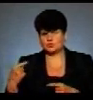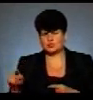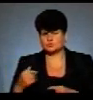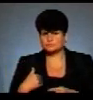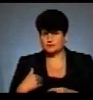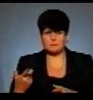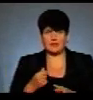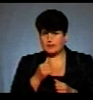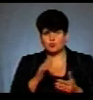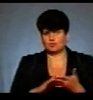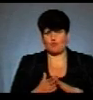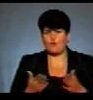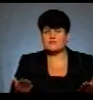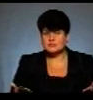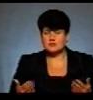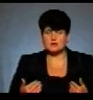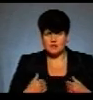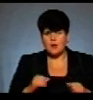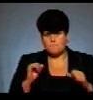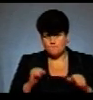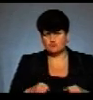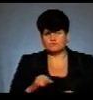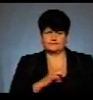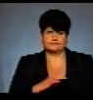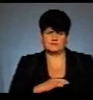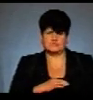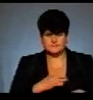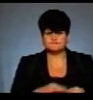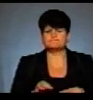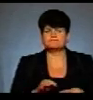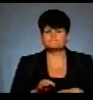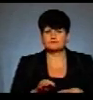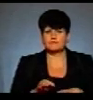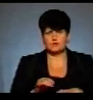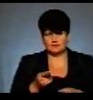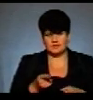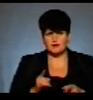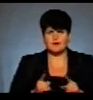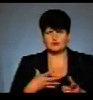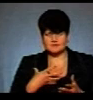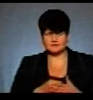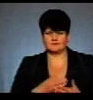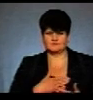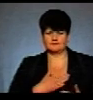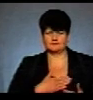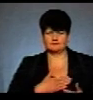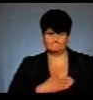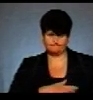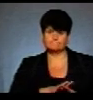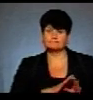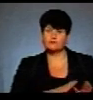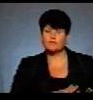ніяк не можемо домовитися. І я можу використати якийсь вид насильства, аби реально свій інтерес